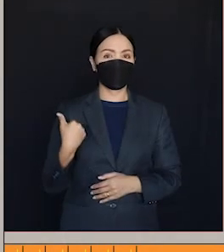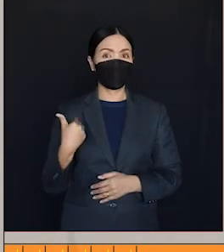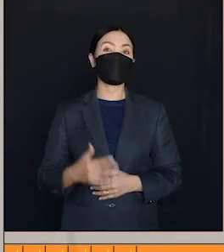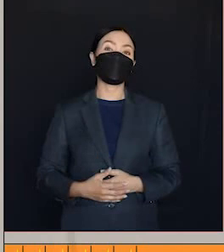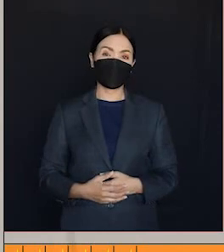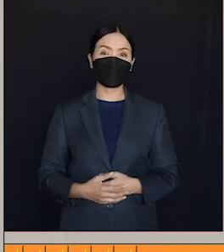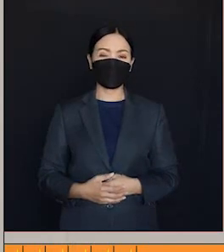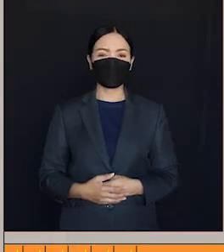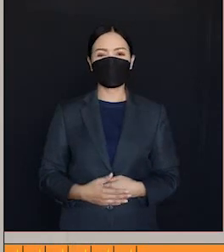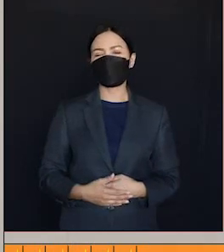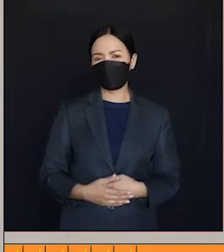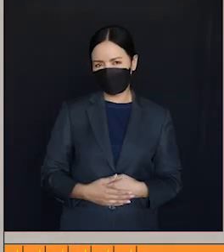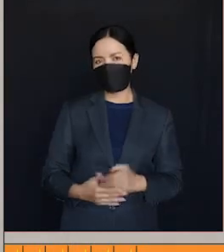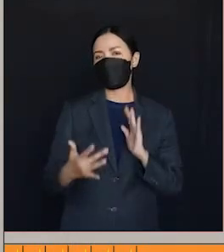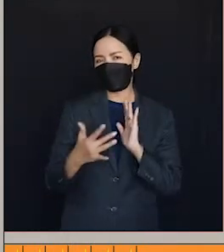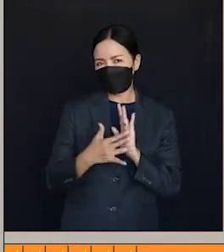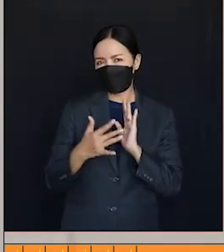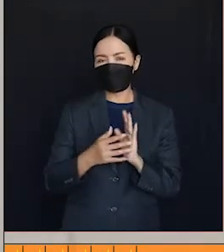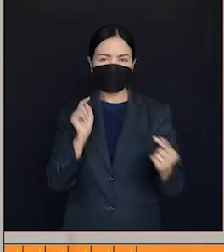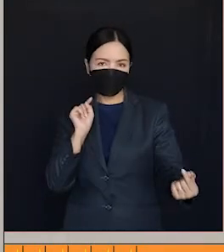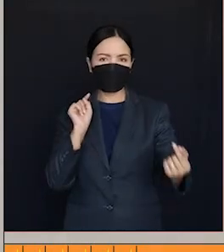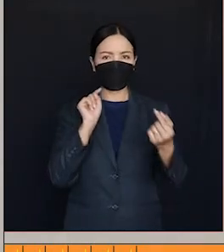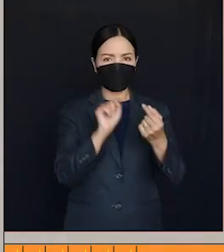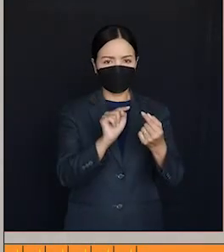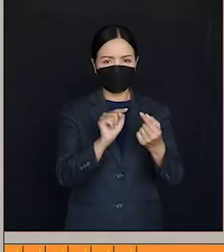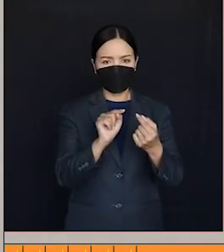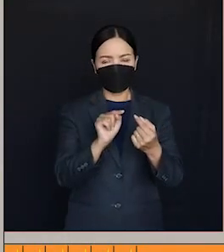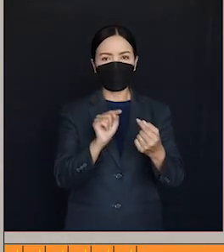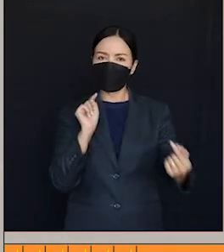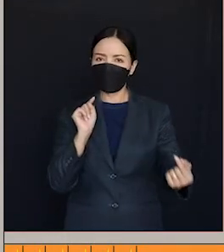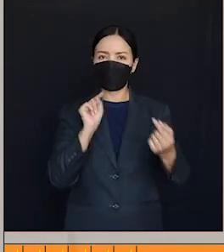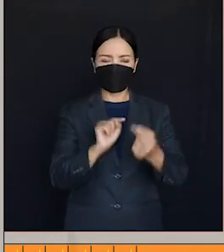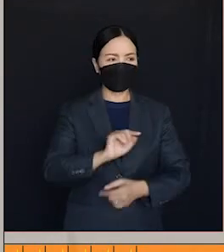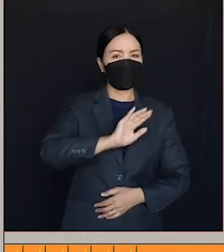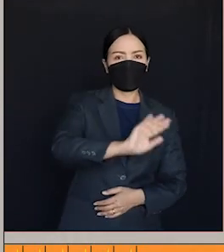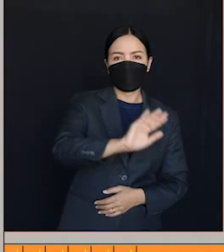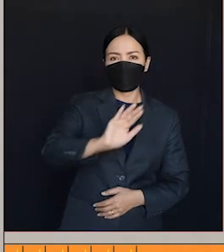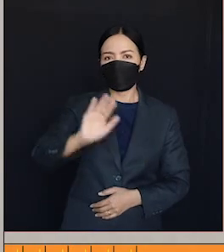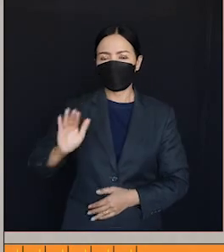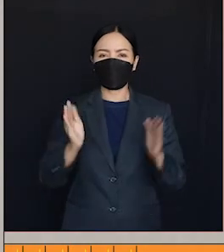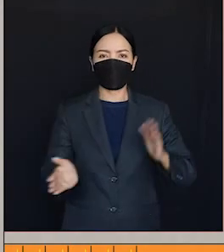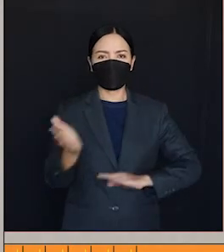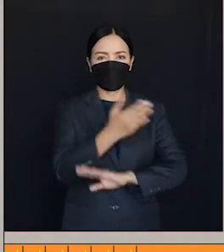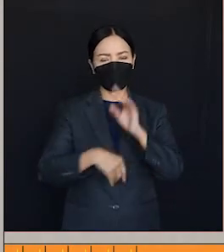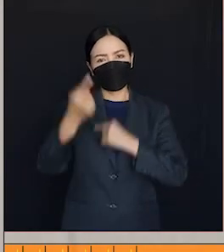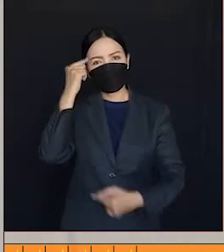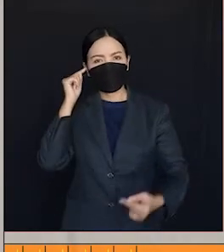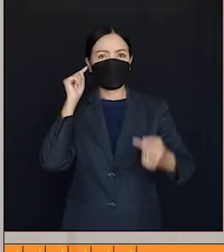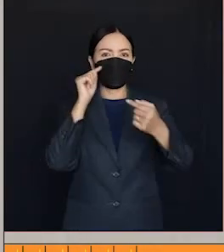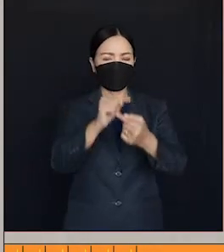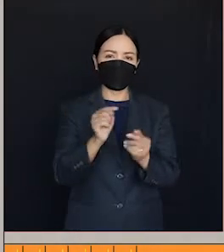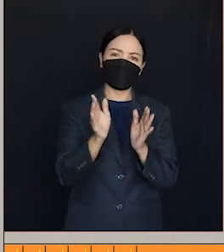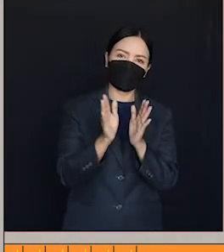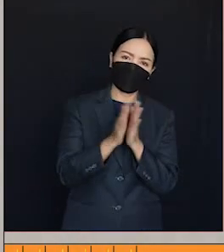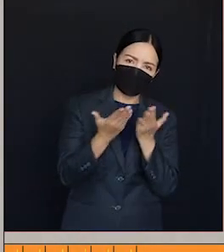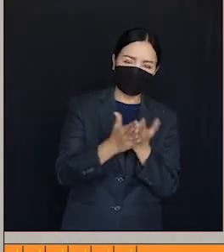คุณผู้ชมคะเป็นนวัตกรรมที่ตอบโจทย์เขาเรียกว่าตอบโจทย์เพนพอยต์ของคนพิการจริงๆในเรื่องของการเข้าถึงสื่อต่าง